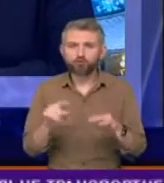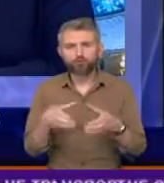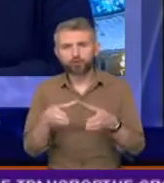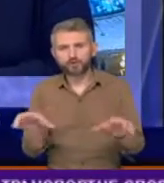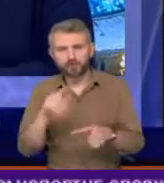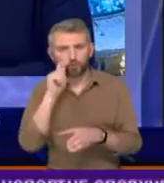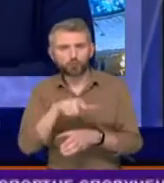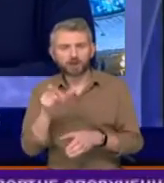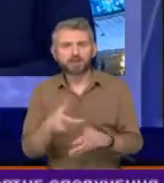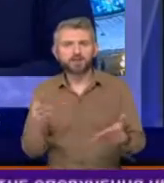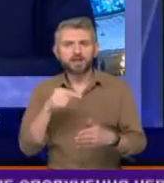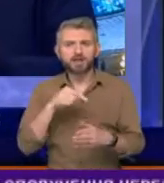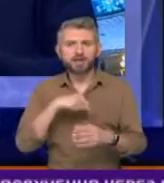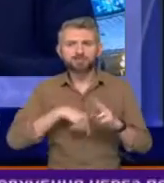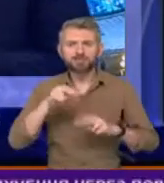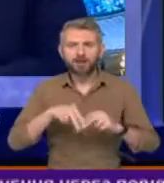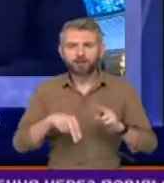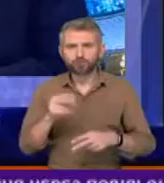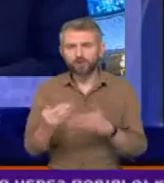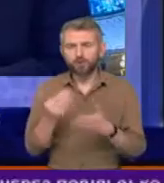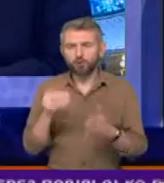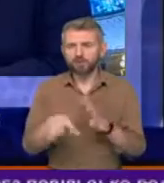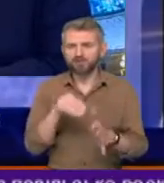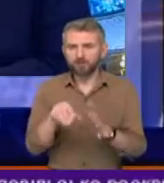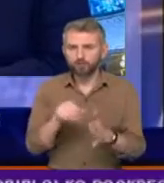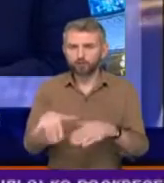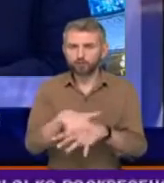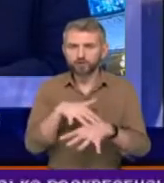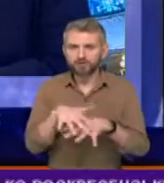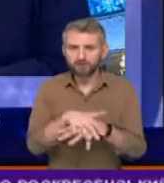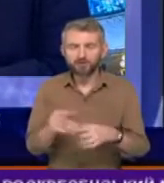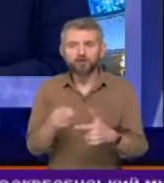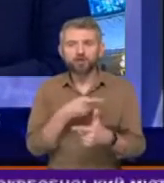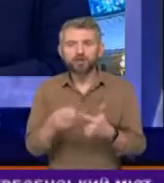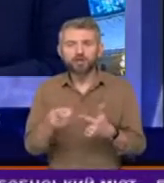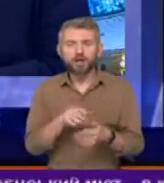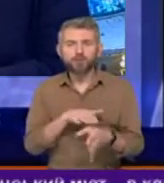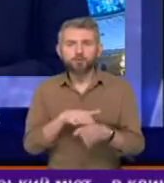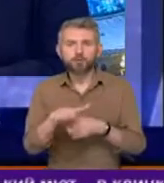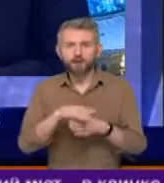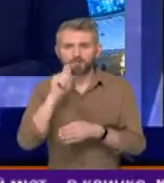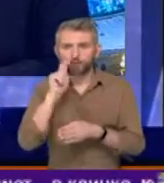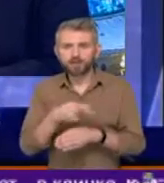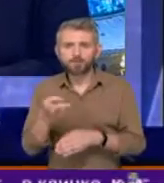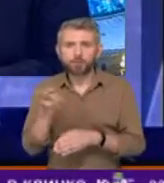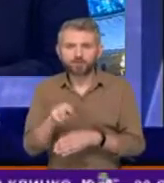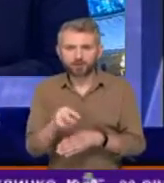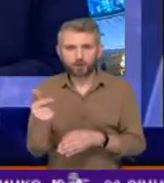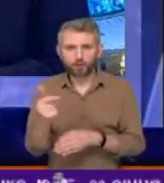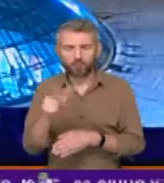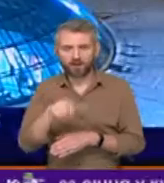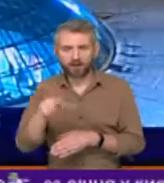сьогодні українців? Які настрої напередодні виборів у суспільстві? Чи впровадять в Україні подвійне